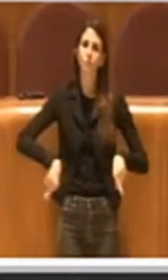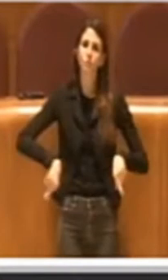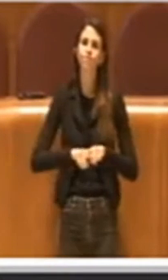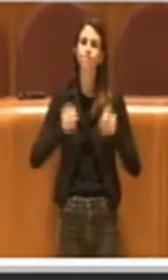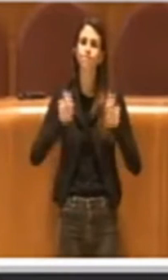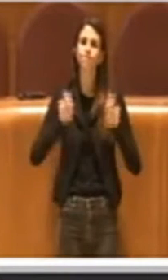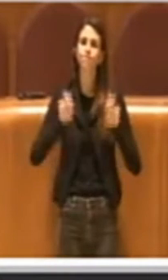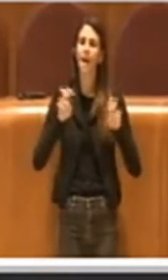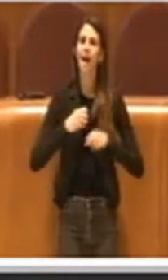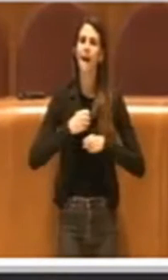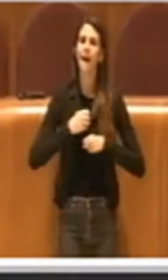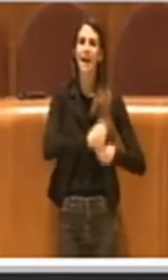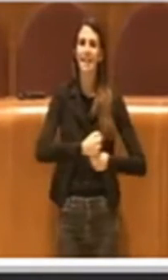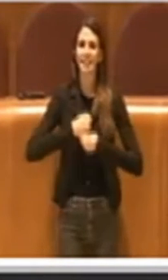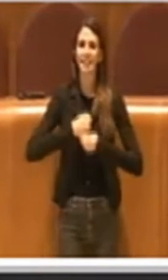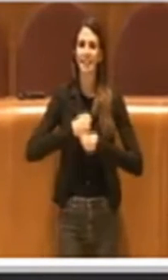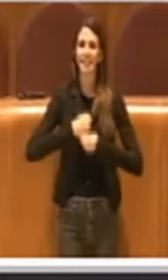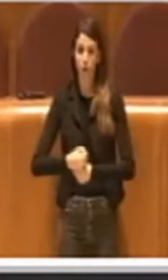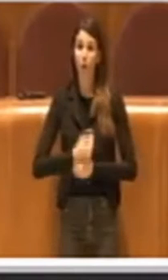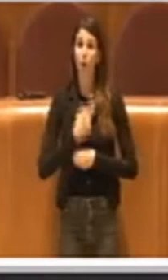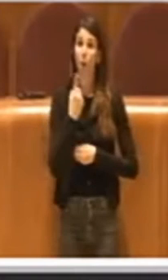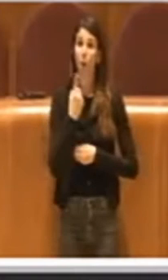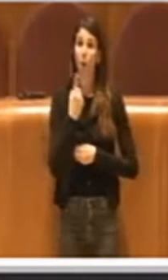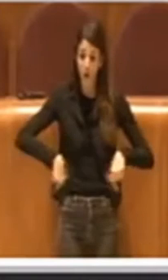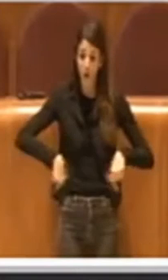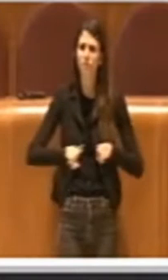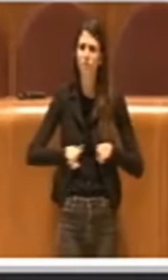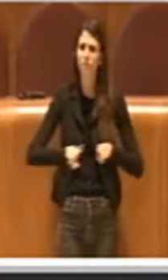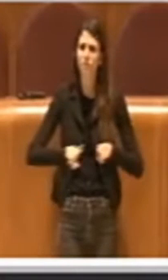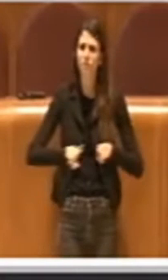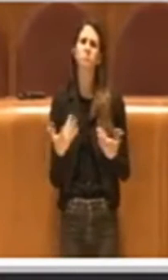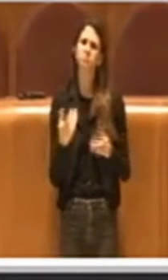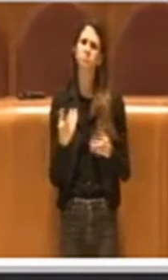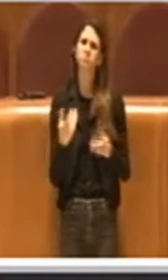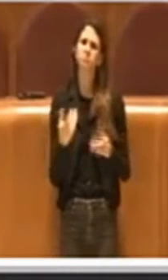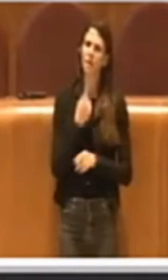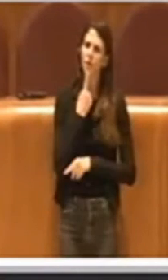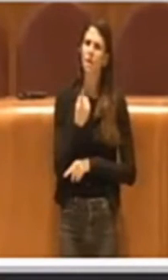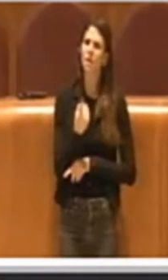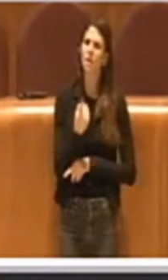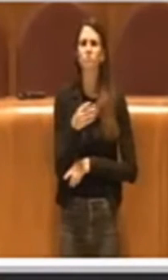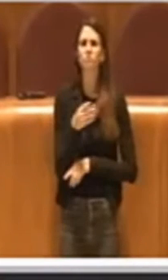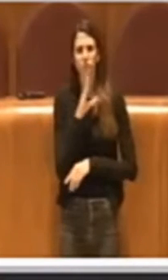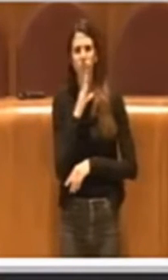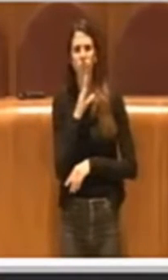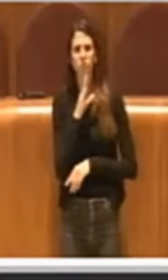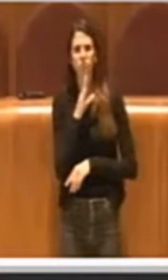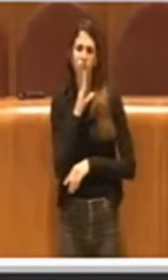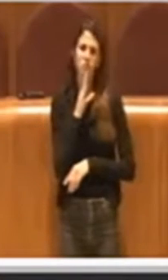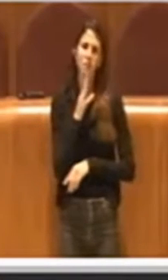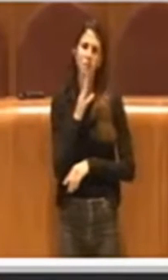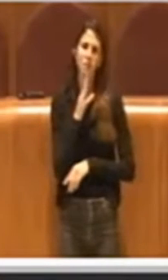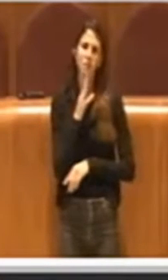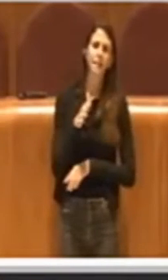delle assegnazioni. Una commissione, devo dire, abbastanza, diciamo,